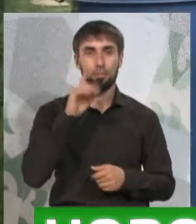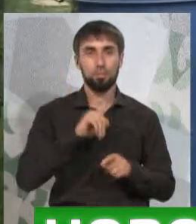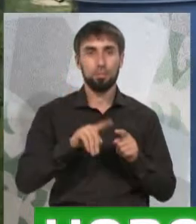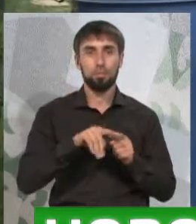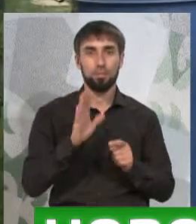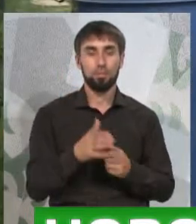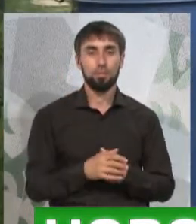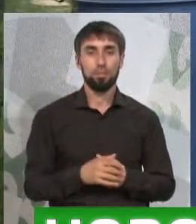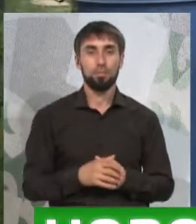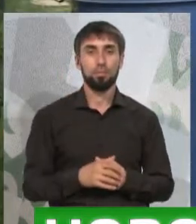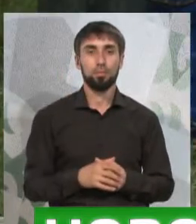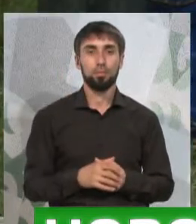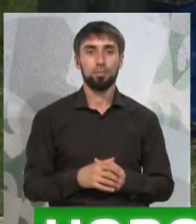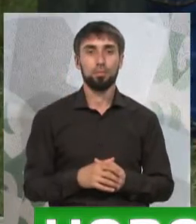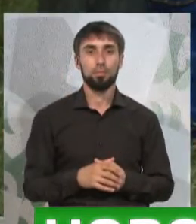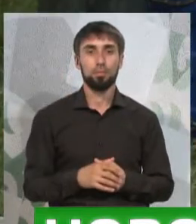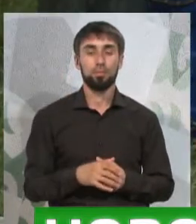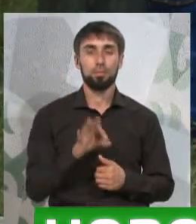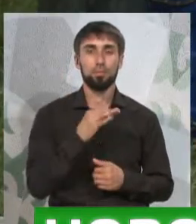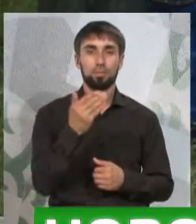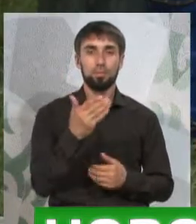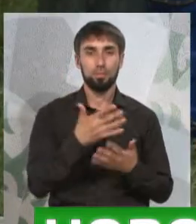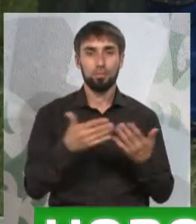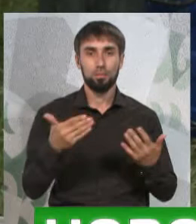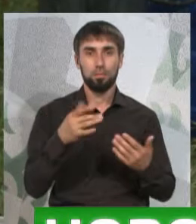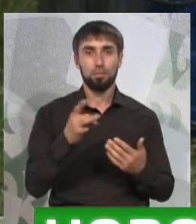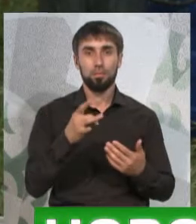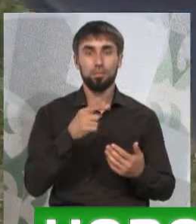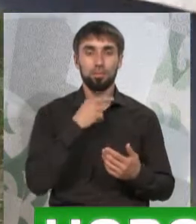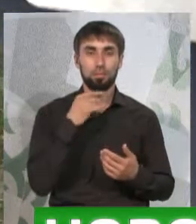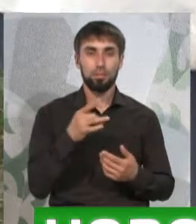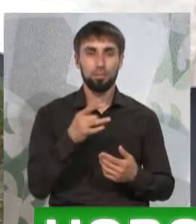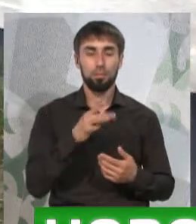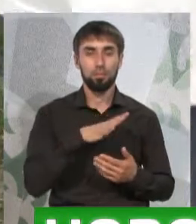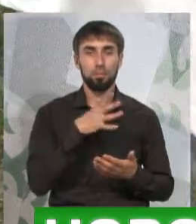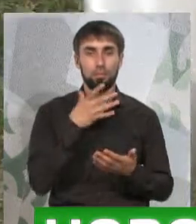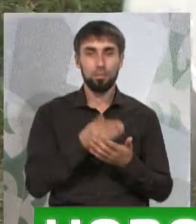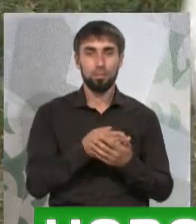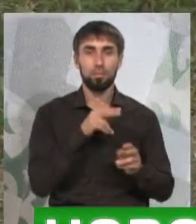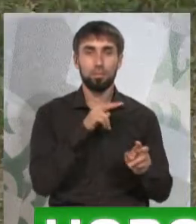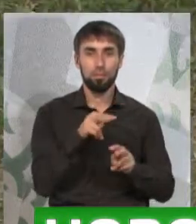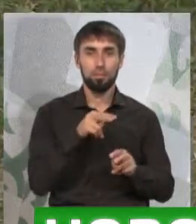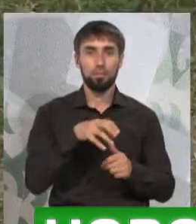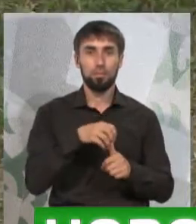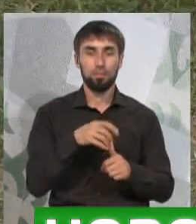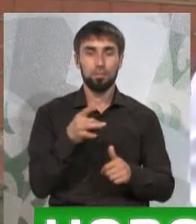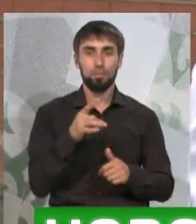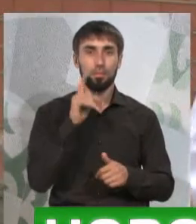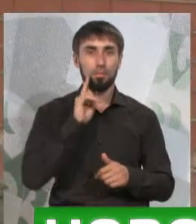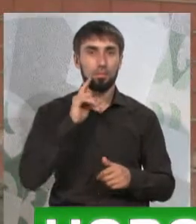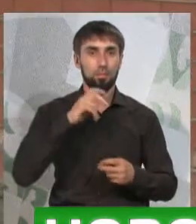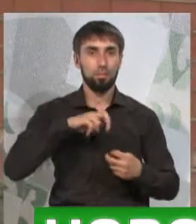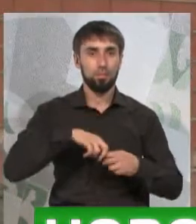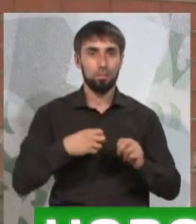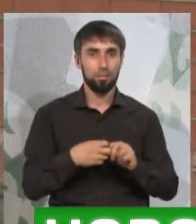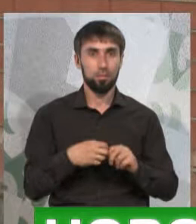Нехватку воды в летний сезон, то и дело возникающую в различных районах республики, взял под свой личный контроль глава региона. Пока проблемы с